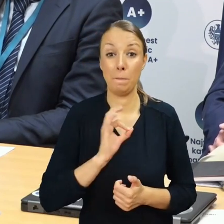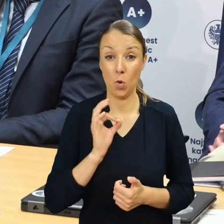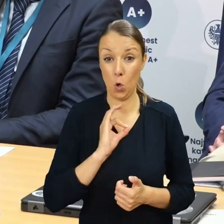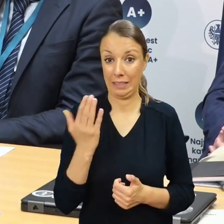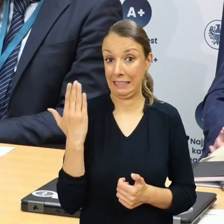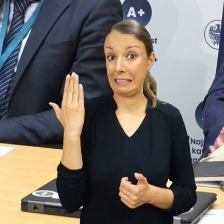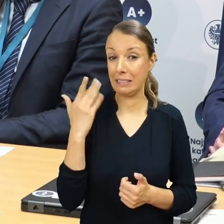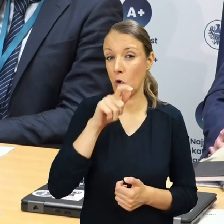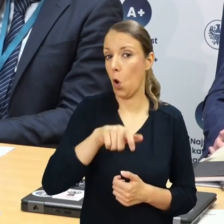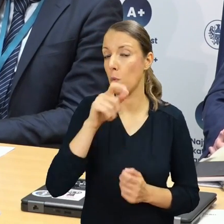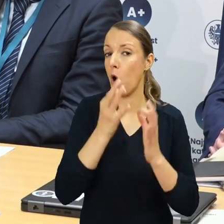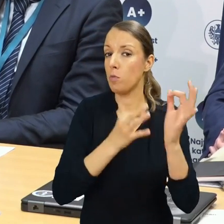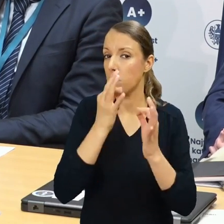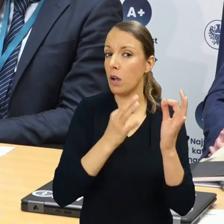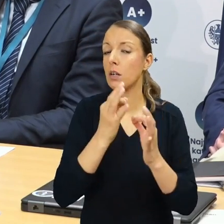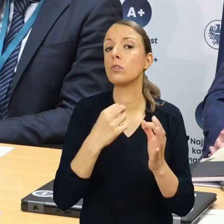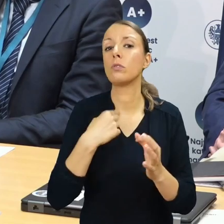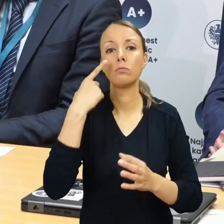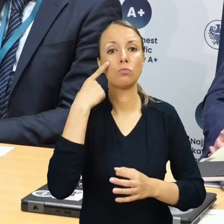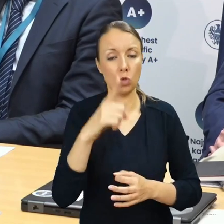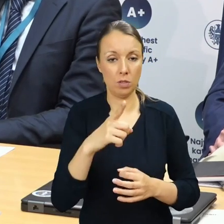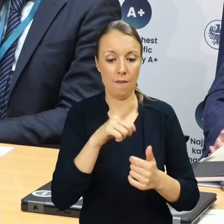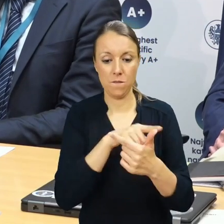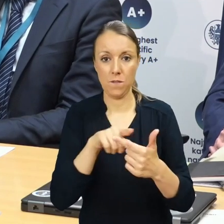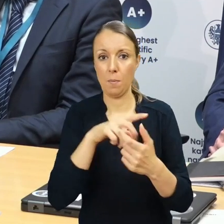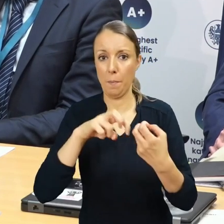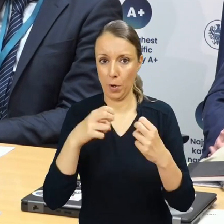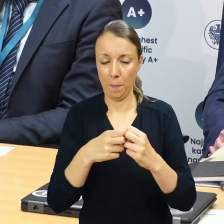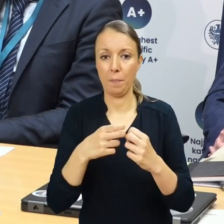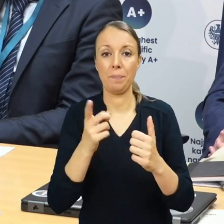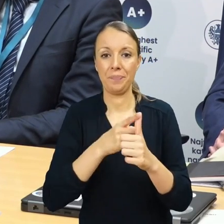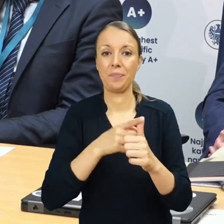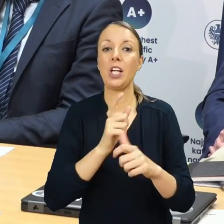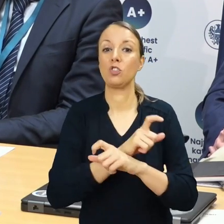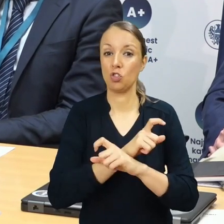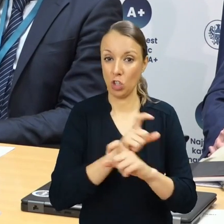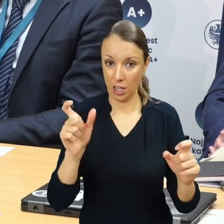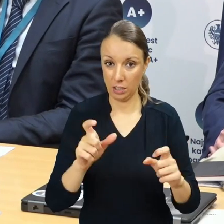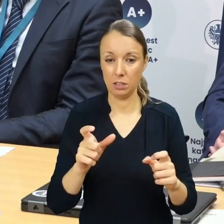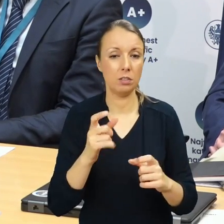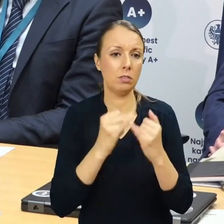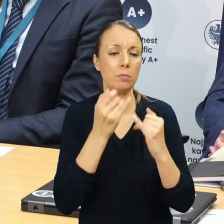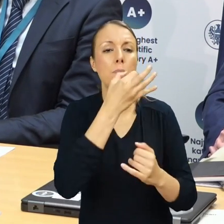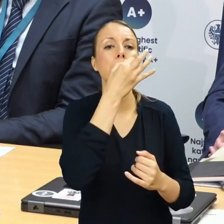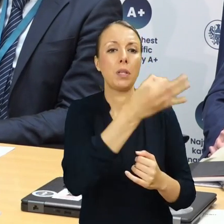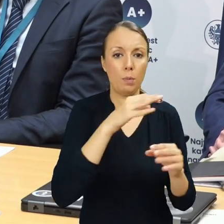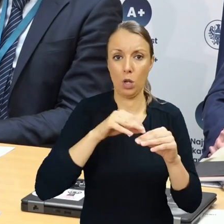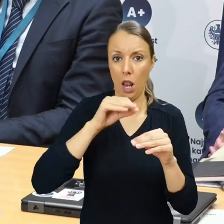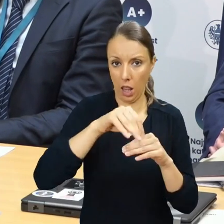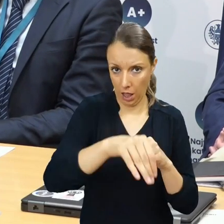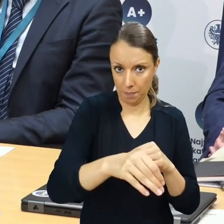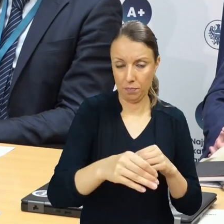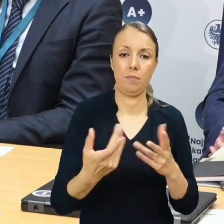problemy. Pierwsze to czas tego postępowania w przedmiocie udostępnienia informacji publicznej. Drugie to